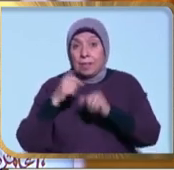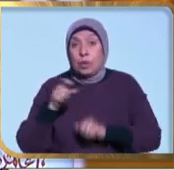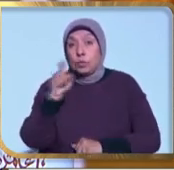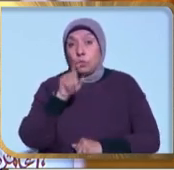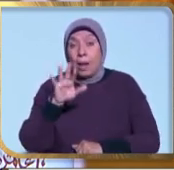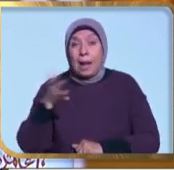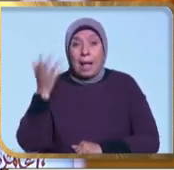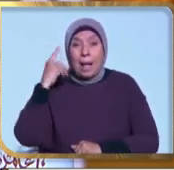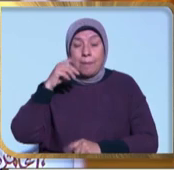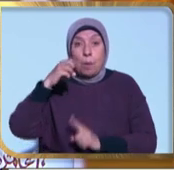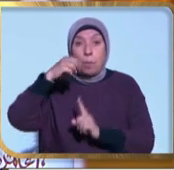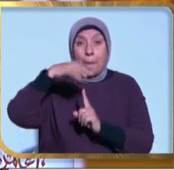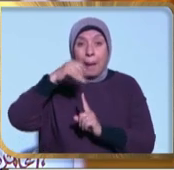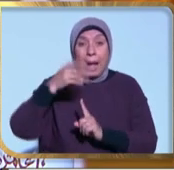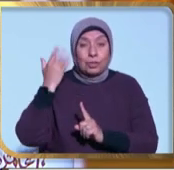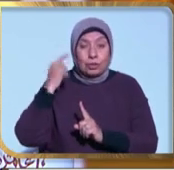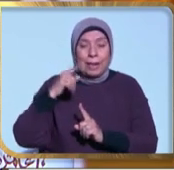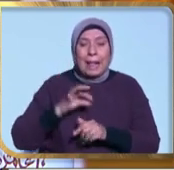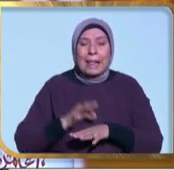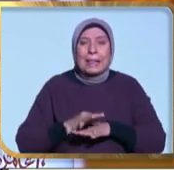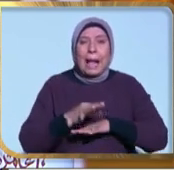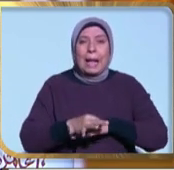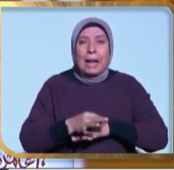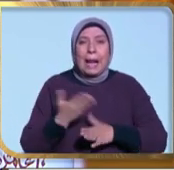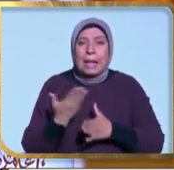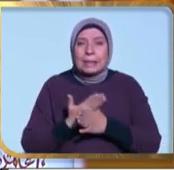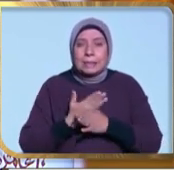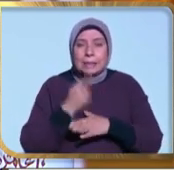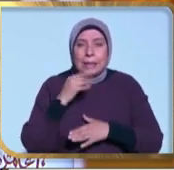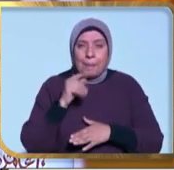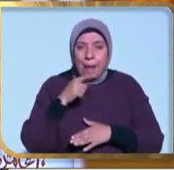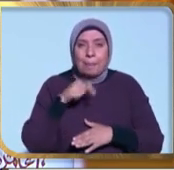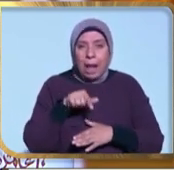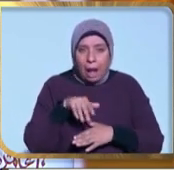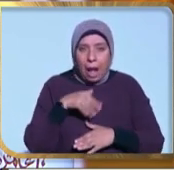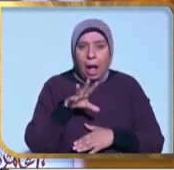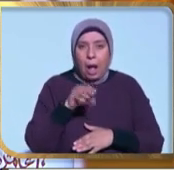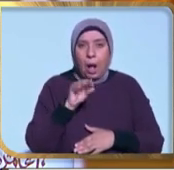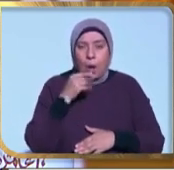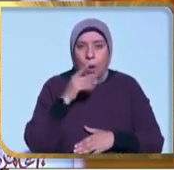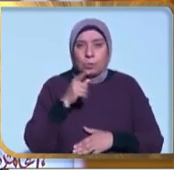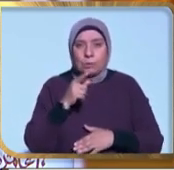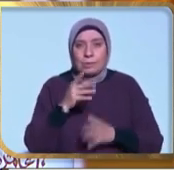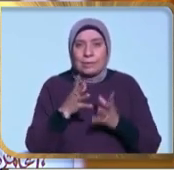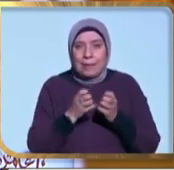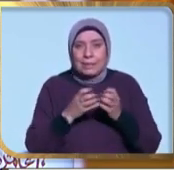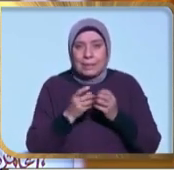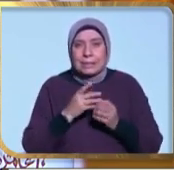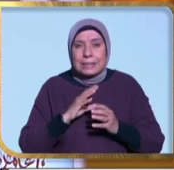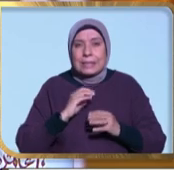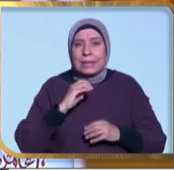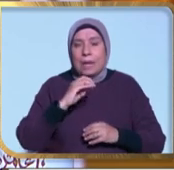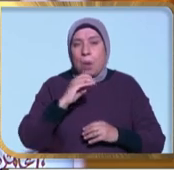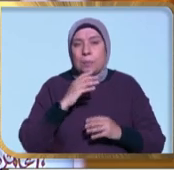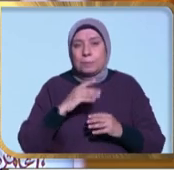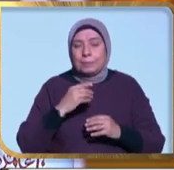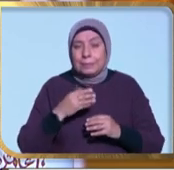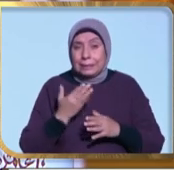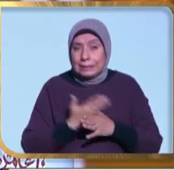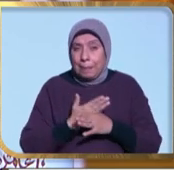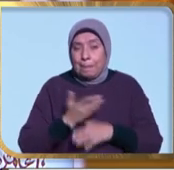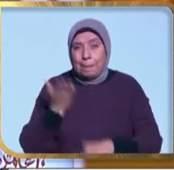المسجل الخاصه ب تسجيل الرد على الاسئله الخاصه بحضراتكم عشان ياخد وقته لانه طبعا وقت الهوا شويه